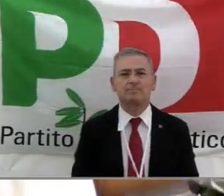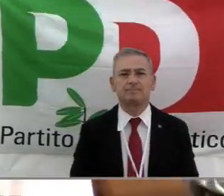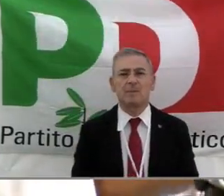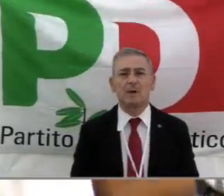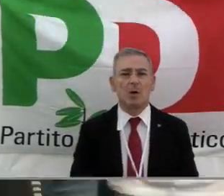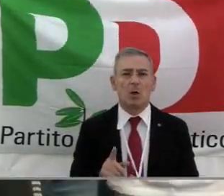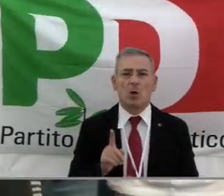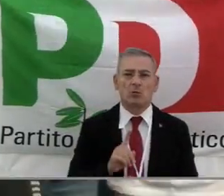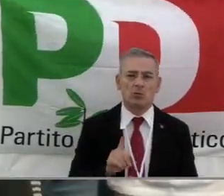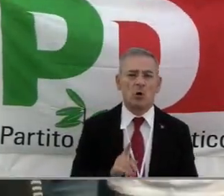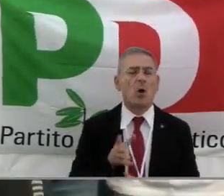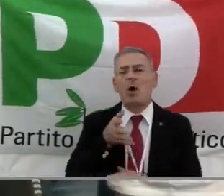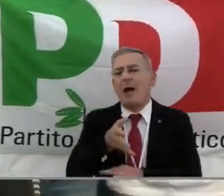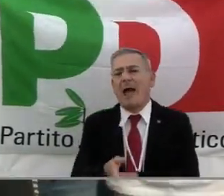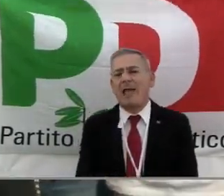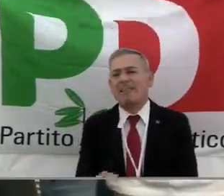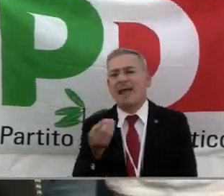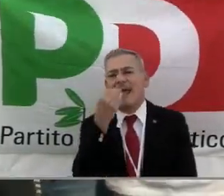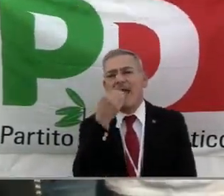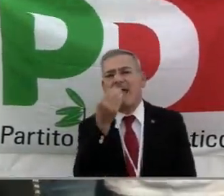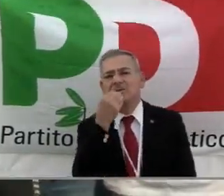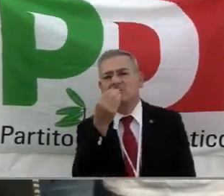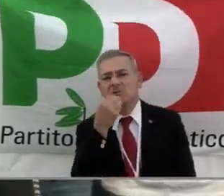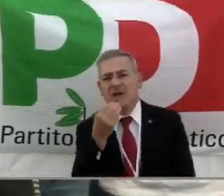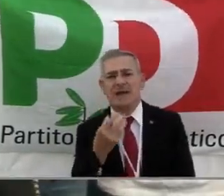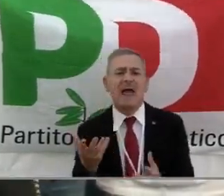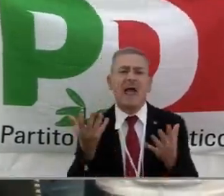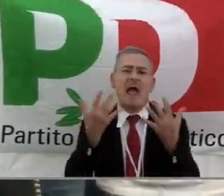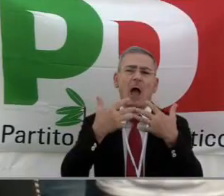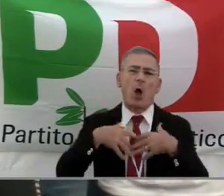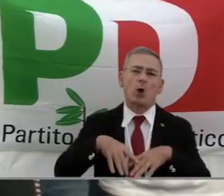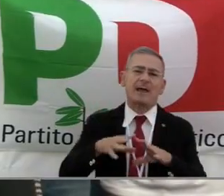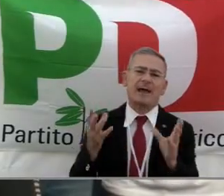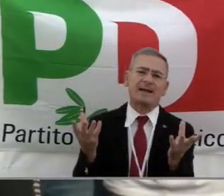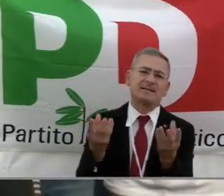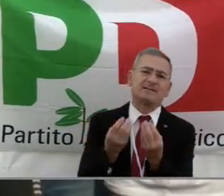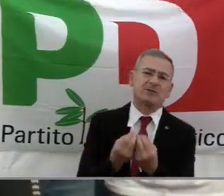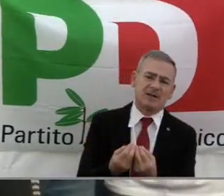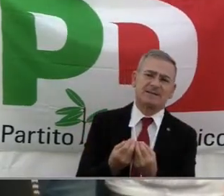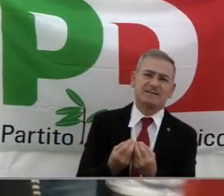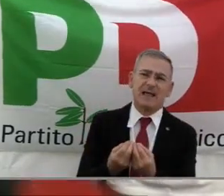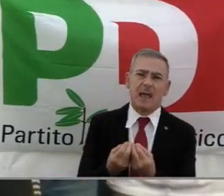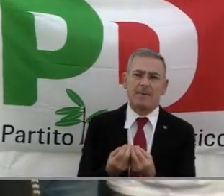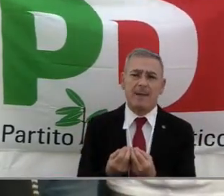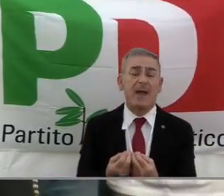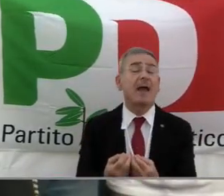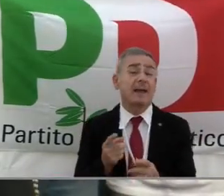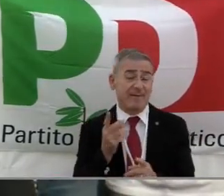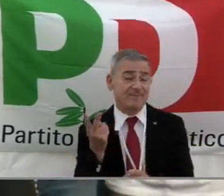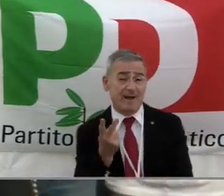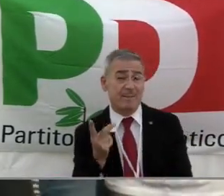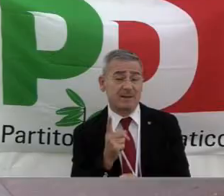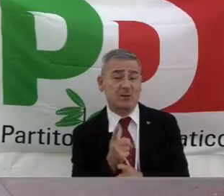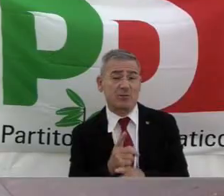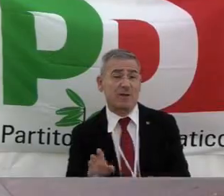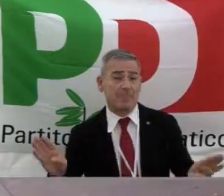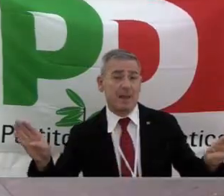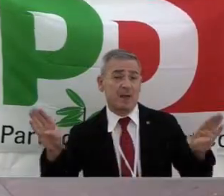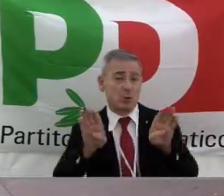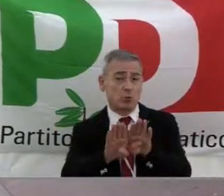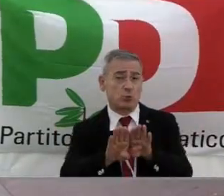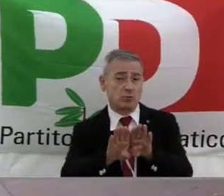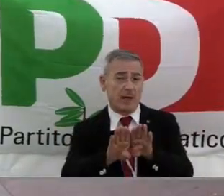Altro che andare a cena con qualche organizzazione che andrebbe chiusa.